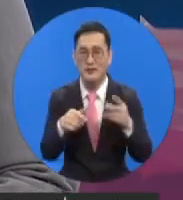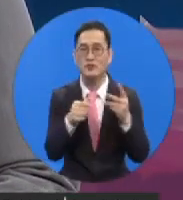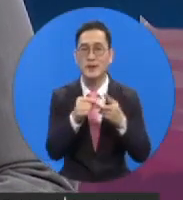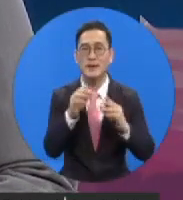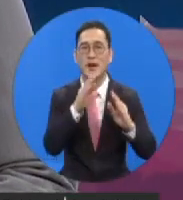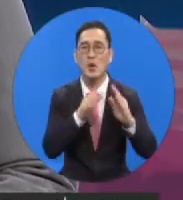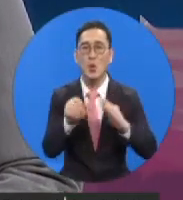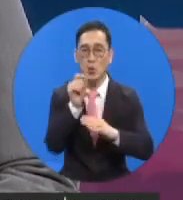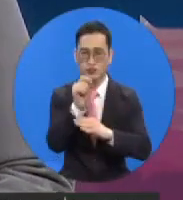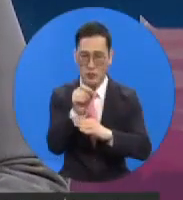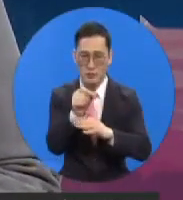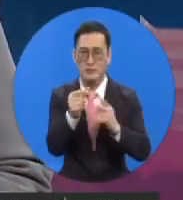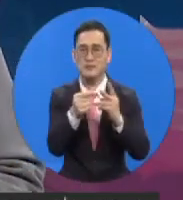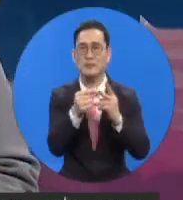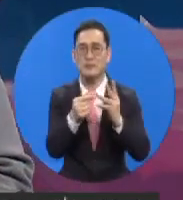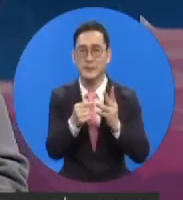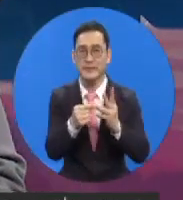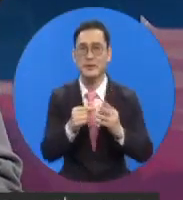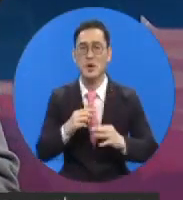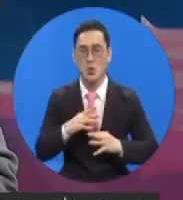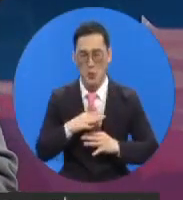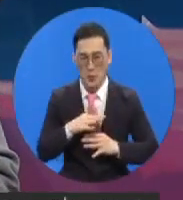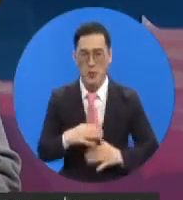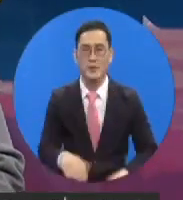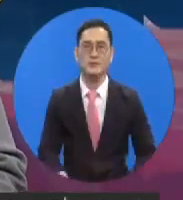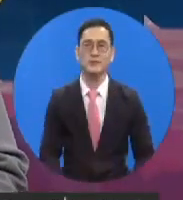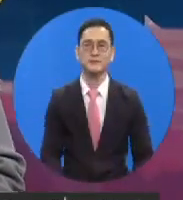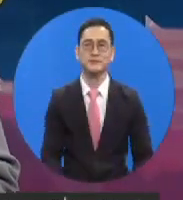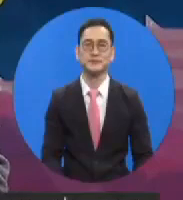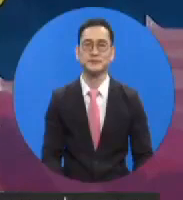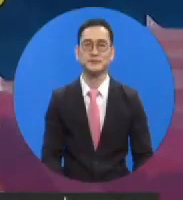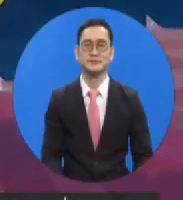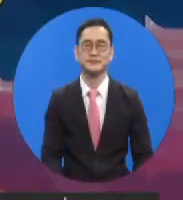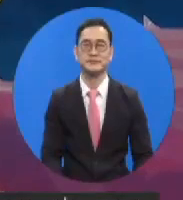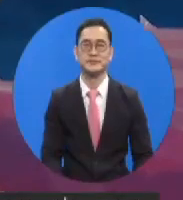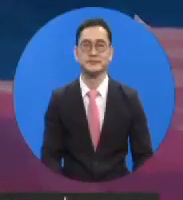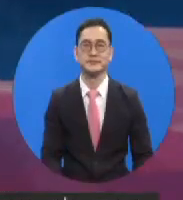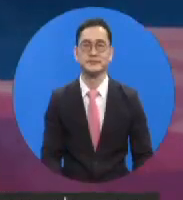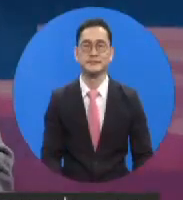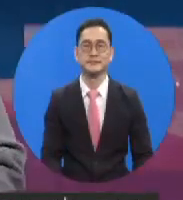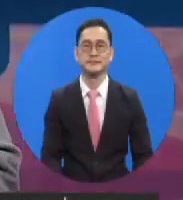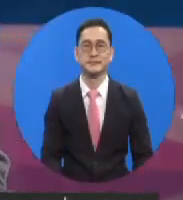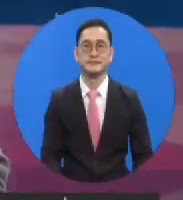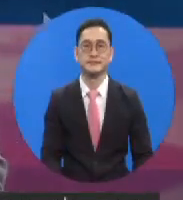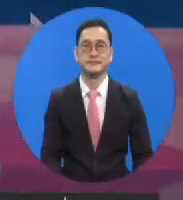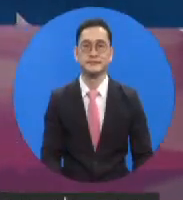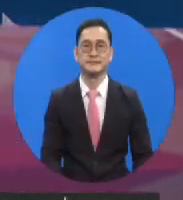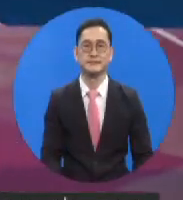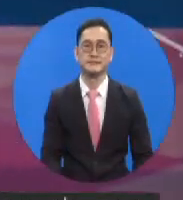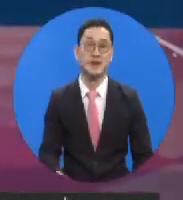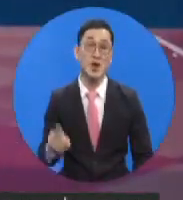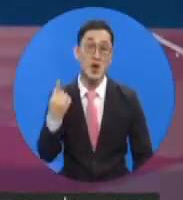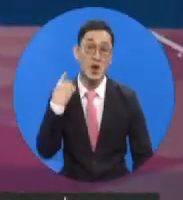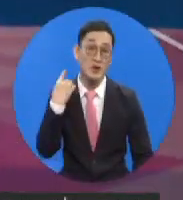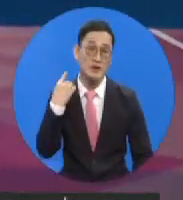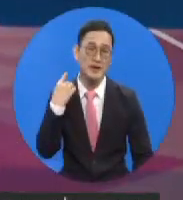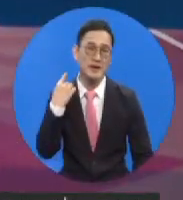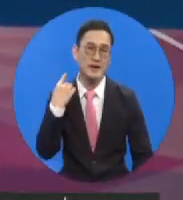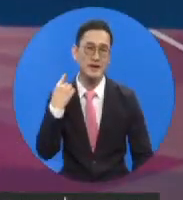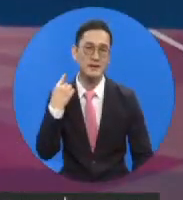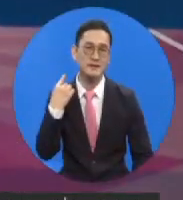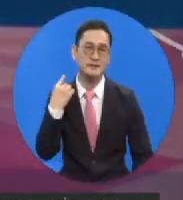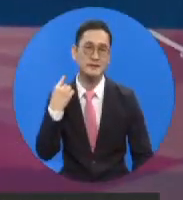공무원. 세 번째 키워드는 공포입니다. 하나씩 짚어보겠습니다. 특별히 오늘 김진의 돌직구쇼에서는 어제 밤 늦게까지